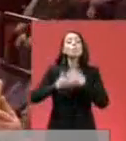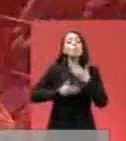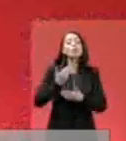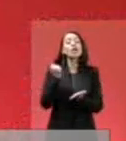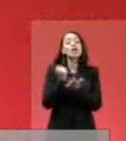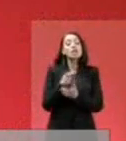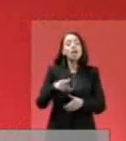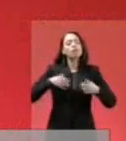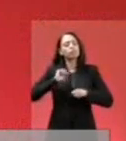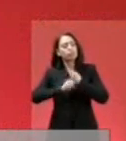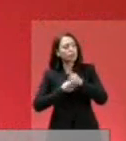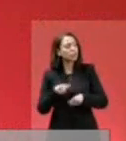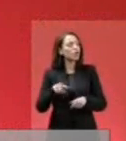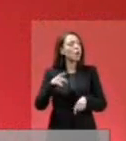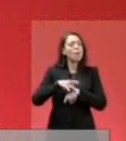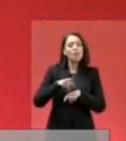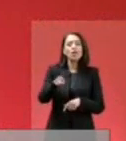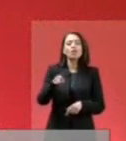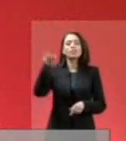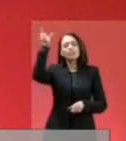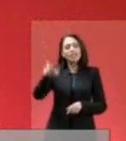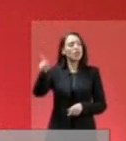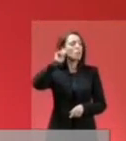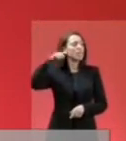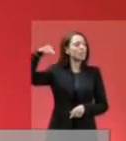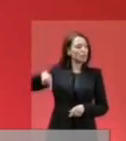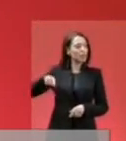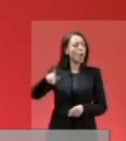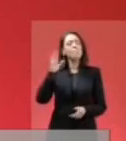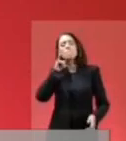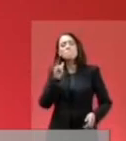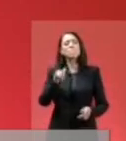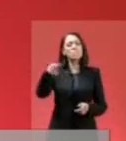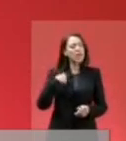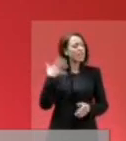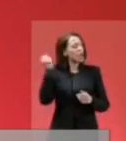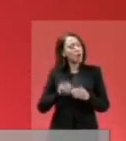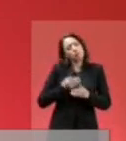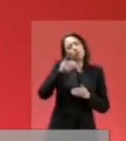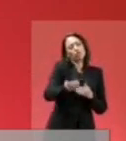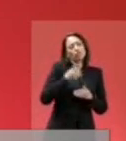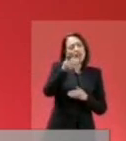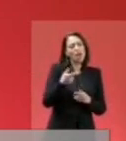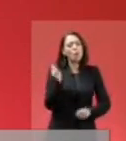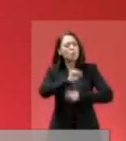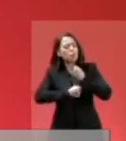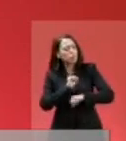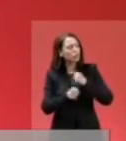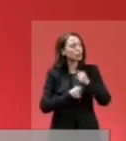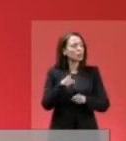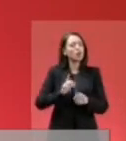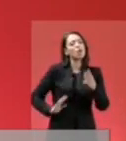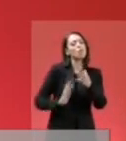και τον ελεήστικον αγώνο στην Πάτρα του Νίκου Τεμπονέρα, στην Πάτρα που πάντοτε βρισκόταν μπροστά στον αγώνα για